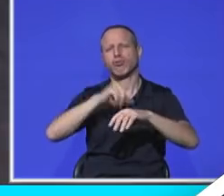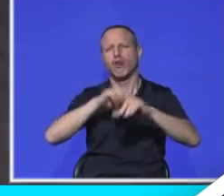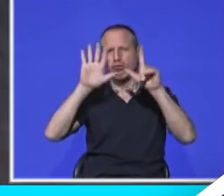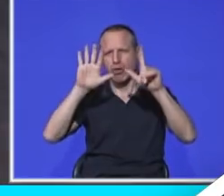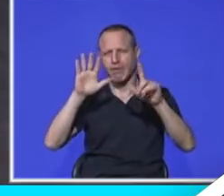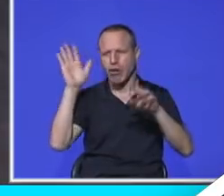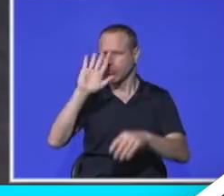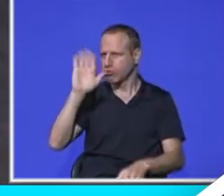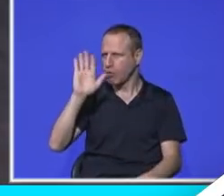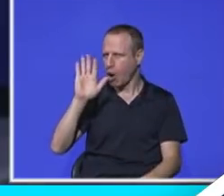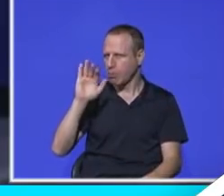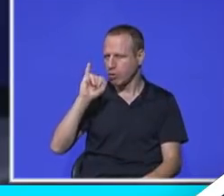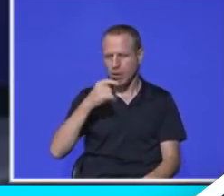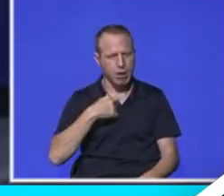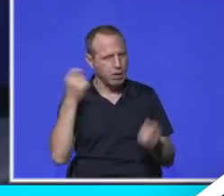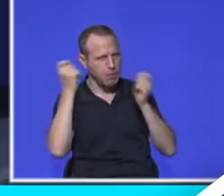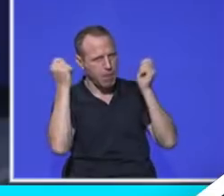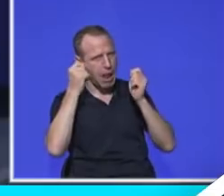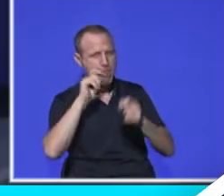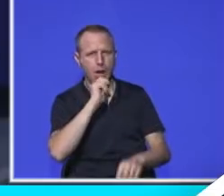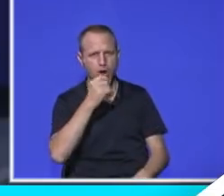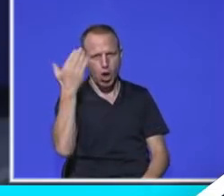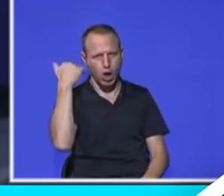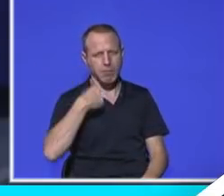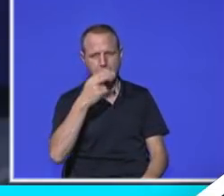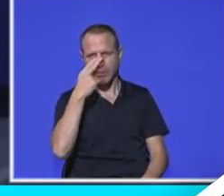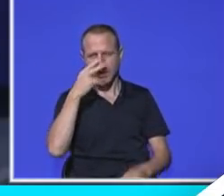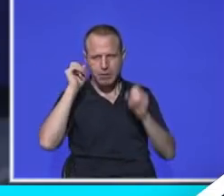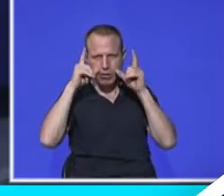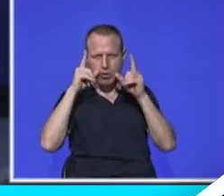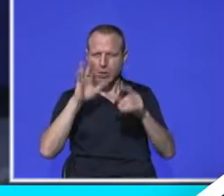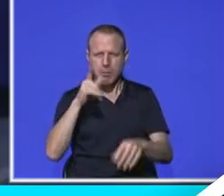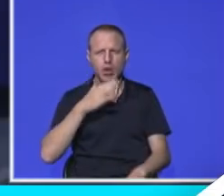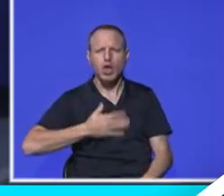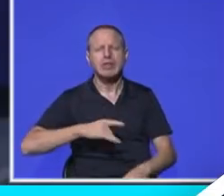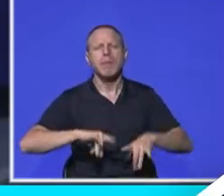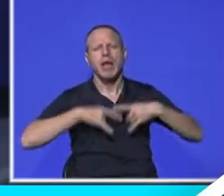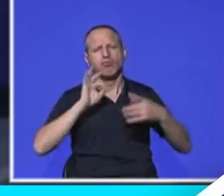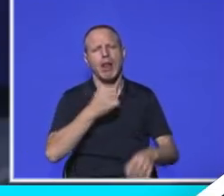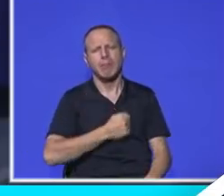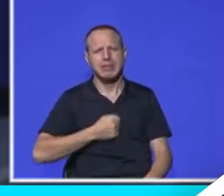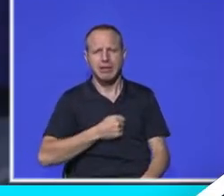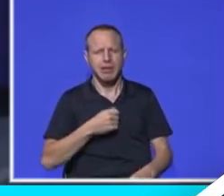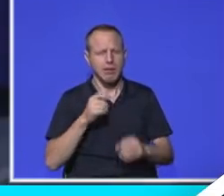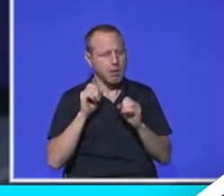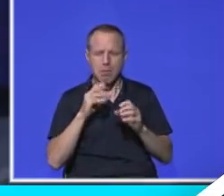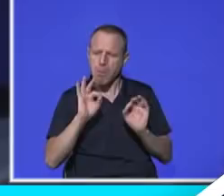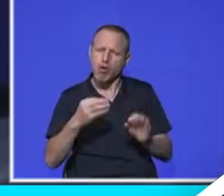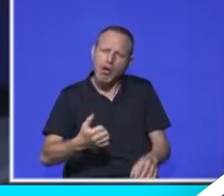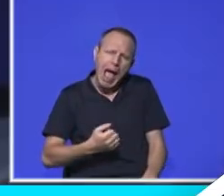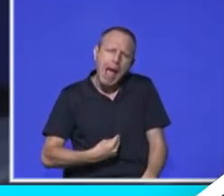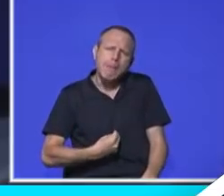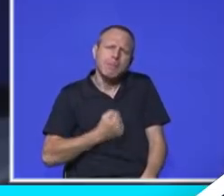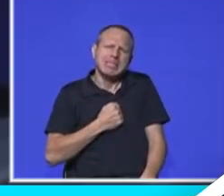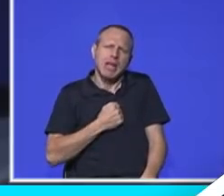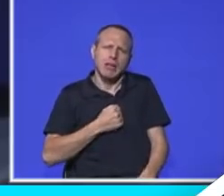אני עדיין בהלם מהרעיון הקודם, אני מנסה להתאושש. מה את רוצה מחייו של המסכן הזה? פשוט מעורר חמלה. אדם מעורר חמלה,